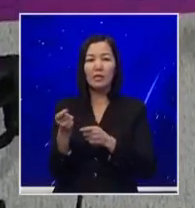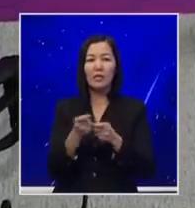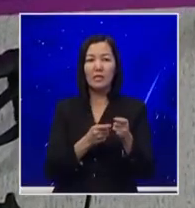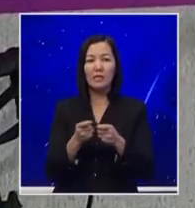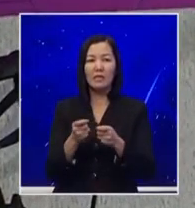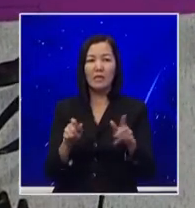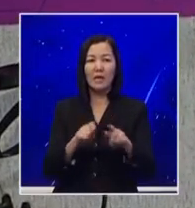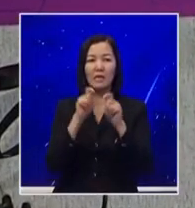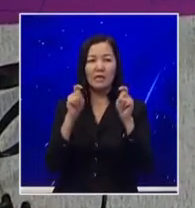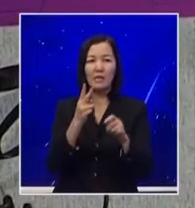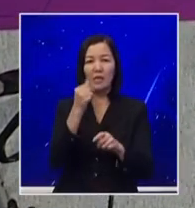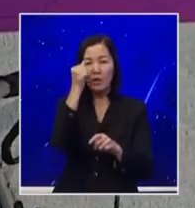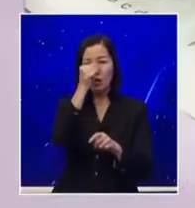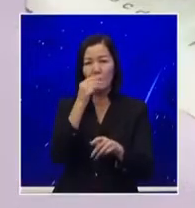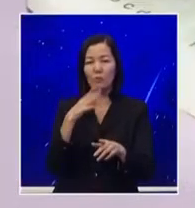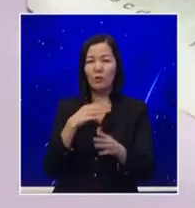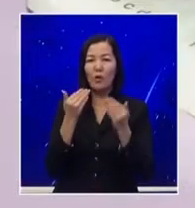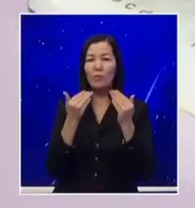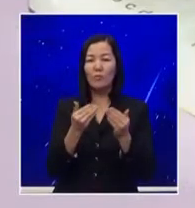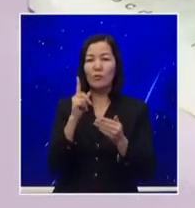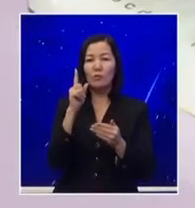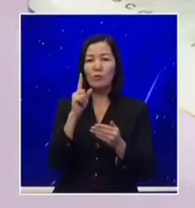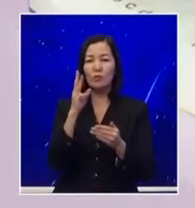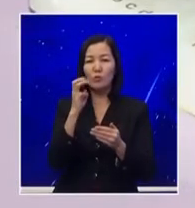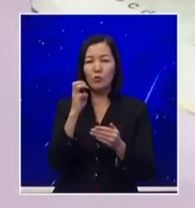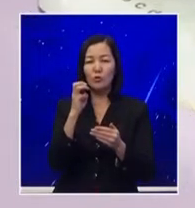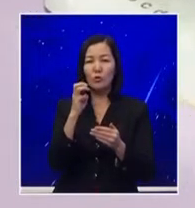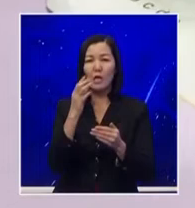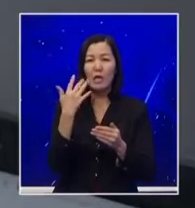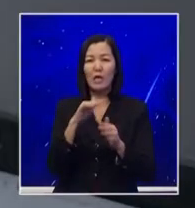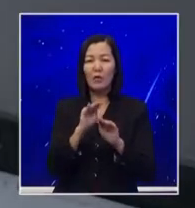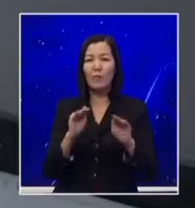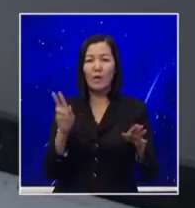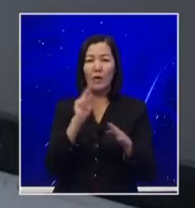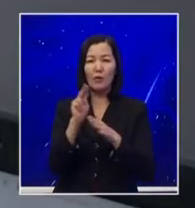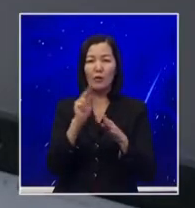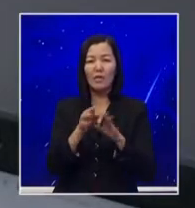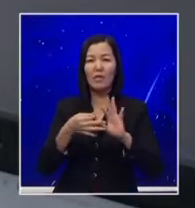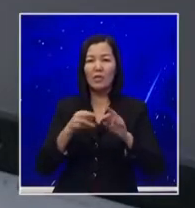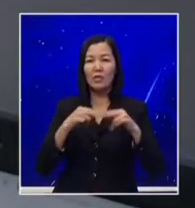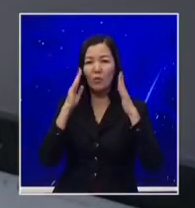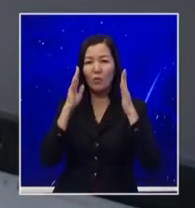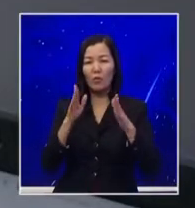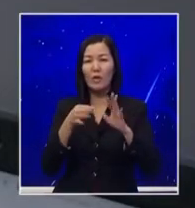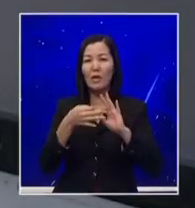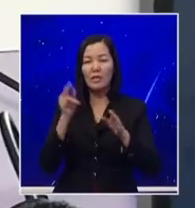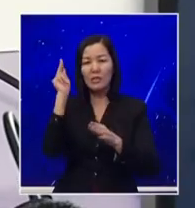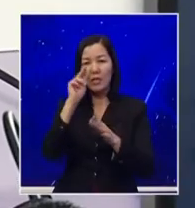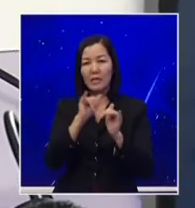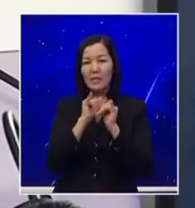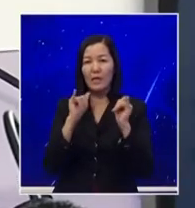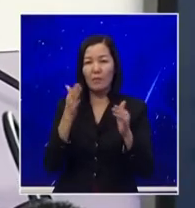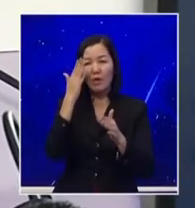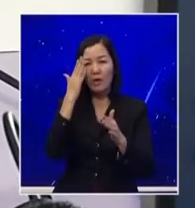Орталықты ашқанына 2 жыл бопты. Бүгінге дейін 150-ден астам баланы үйретті. Әр оқушыға жеті көңіл бөледі. Бұл жерде баланың жан-жақты дамуына,